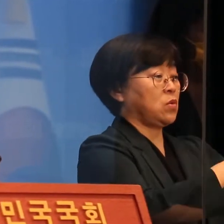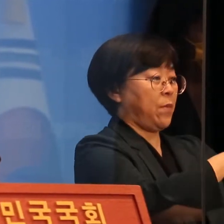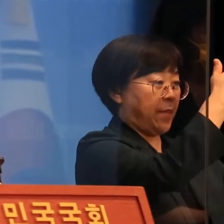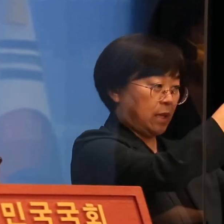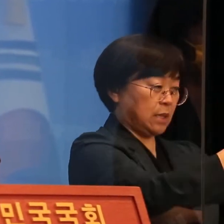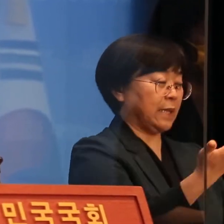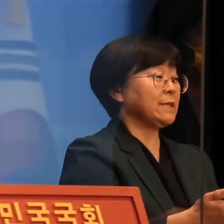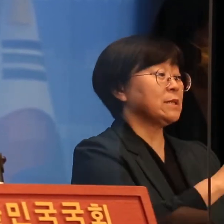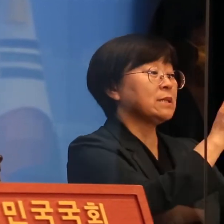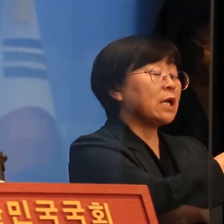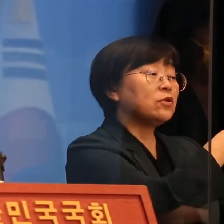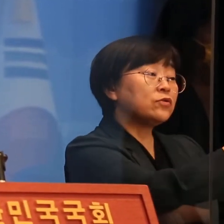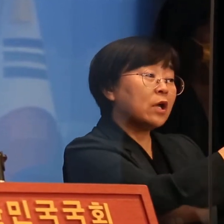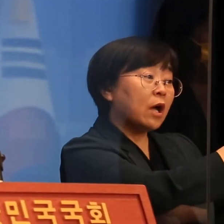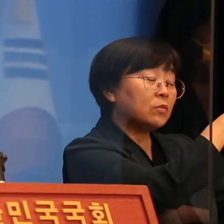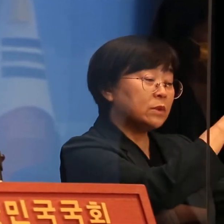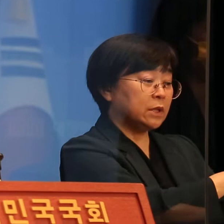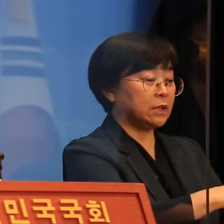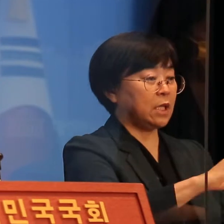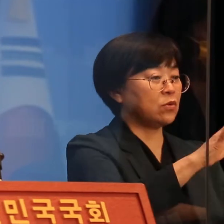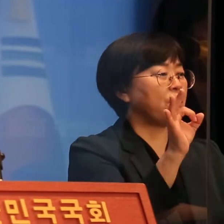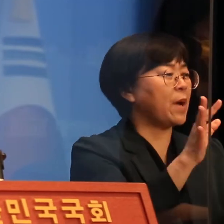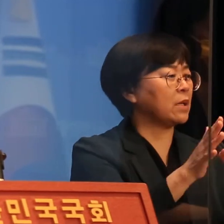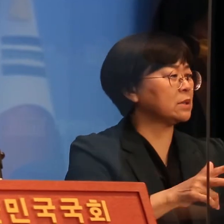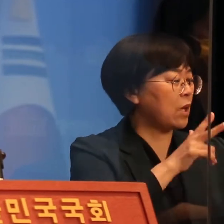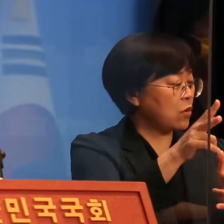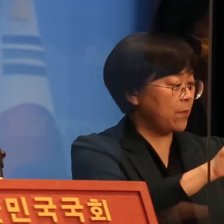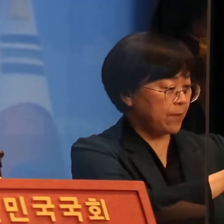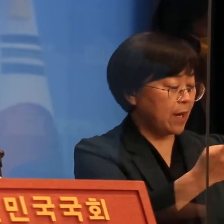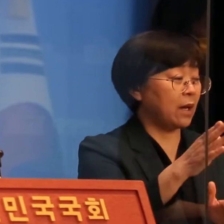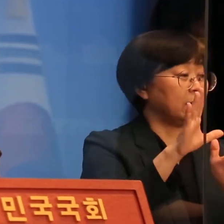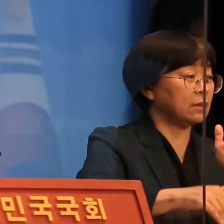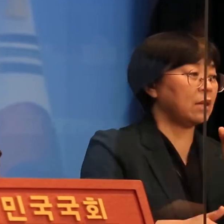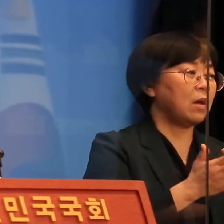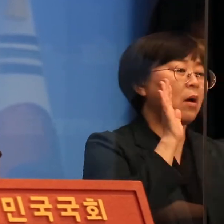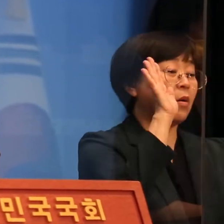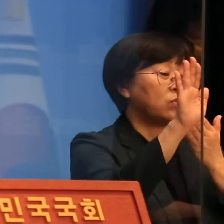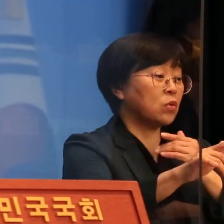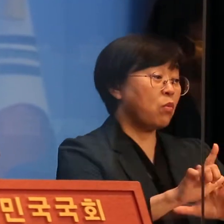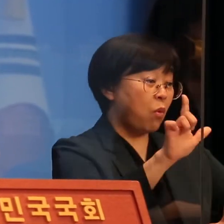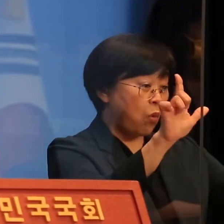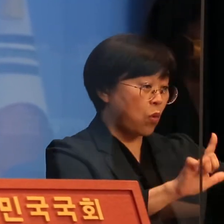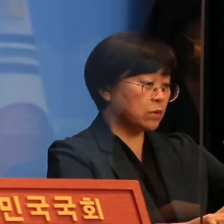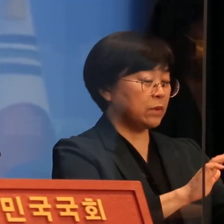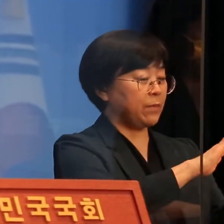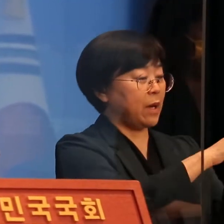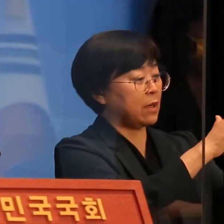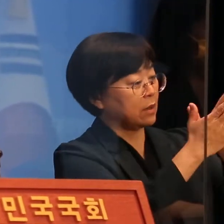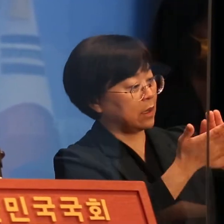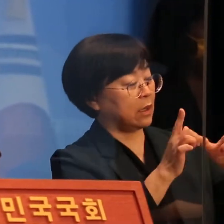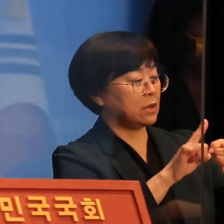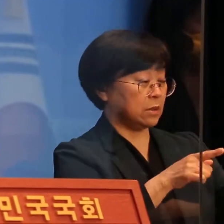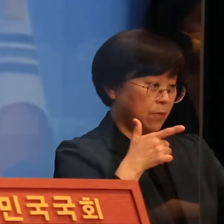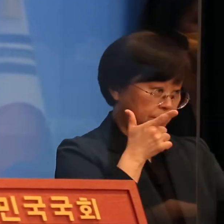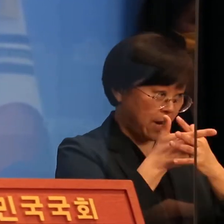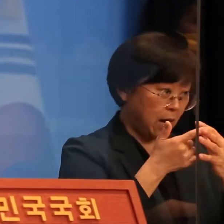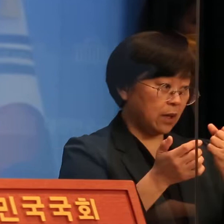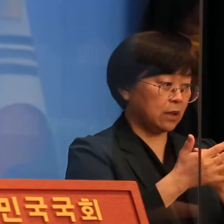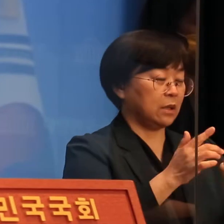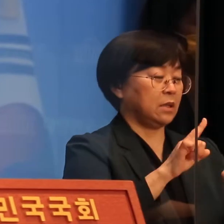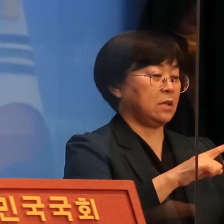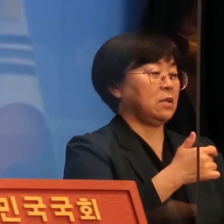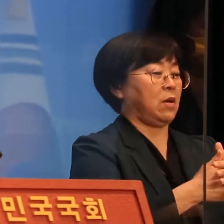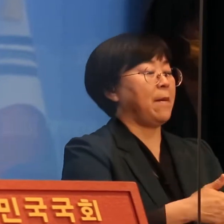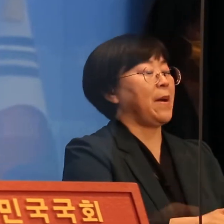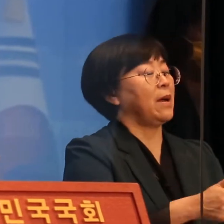따른 일자리 문제는 탄소 중립에 따른 산업 전환 과정이 앞으로 어떤 모습으로 진행될 것일지를 가늠하는 리트머스